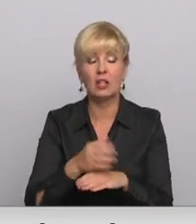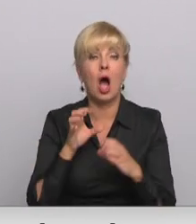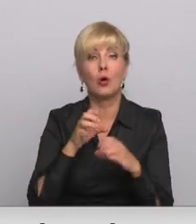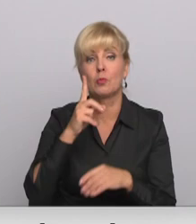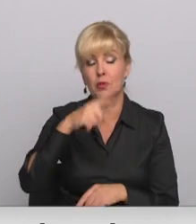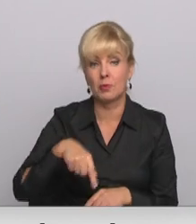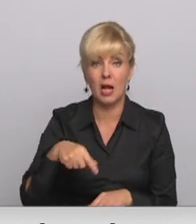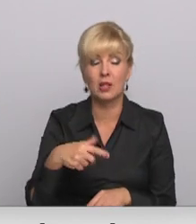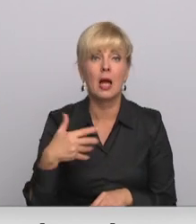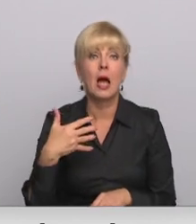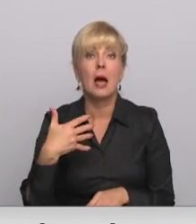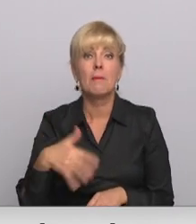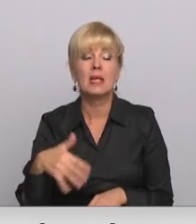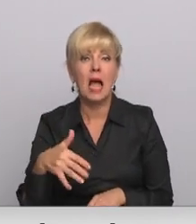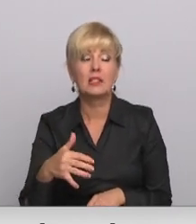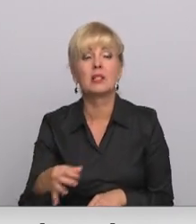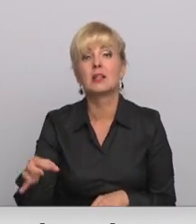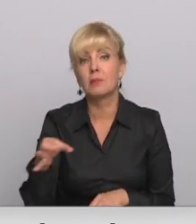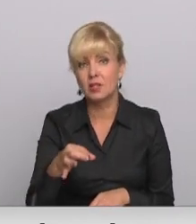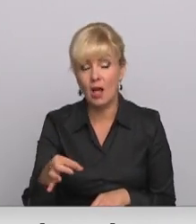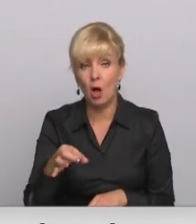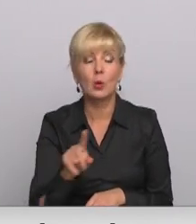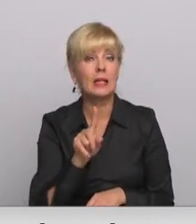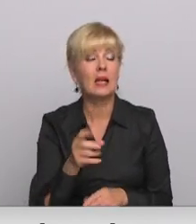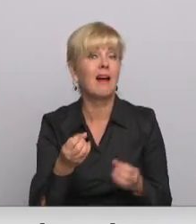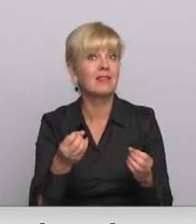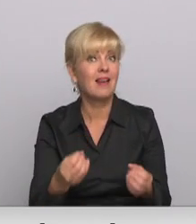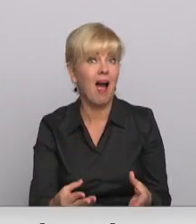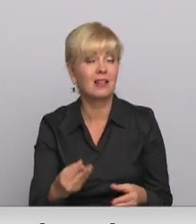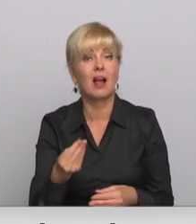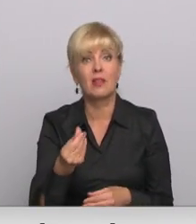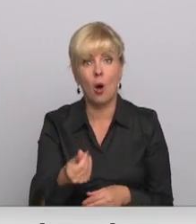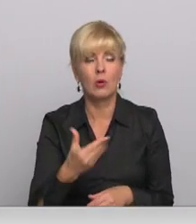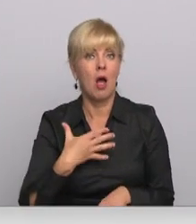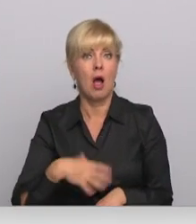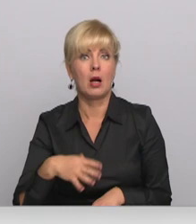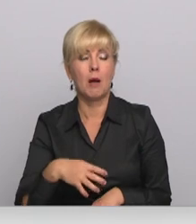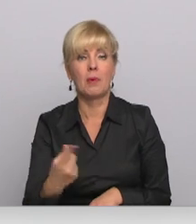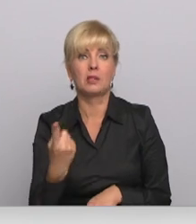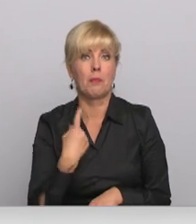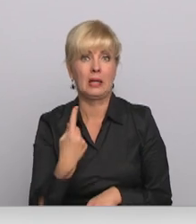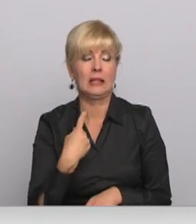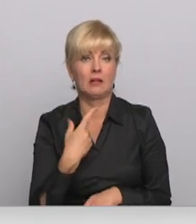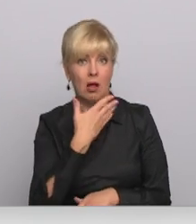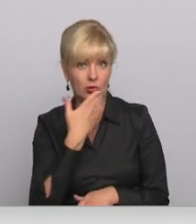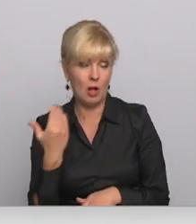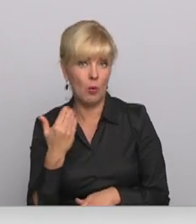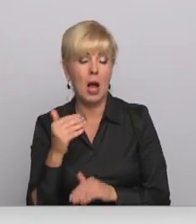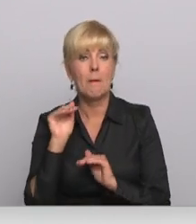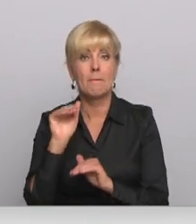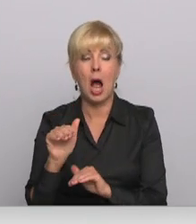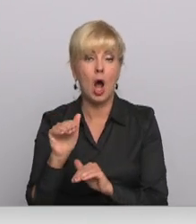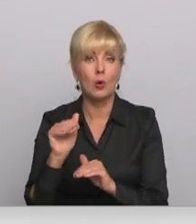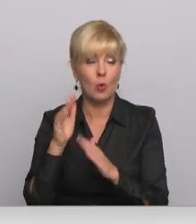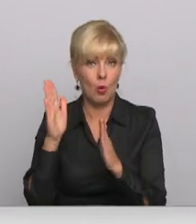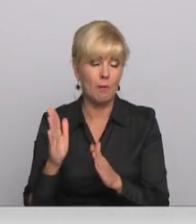prasīja 50 eiro centus, turklāt tikai skaidrā naudā. Jā, bet kāpēc nav brīdināts? Man bankomātā